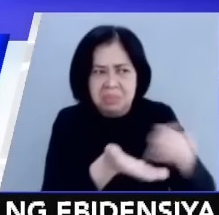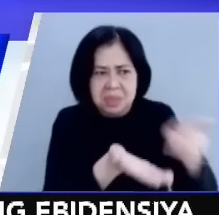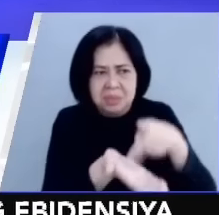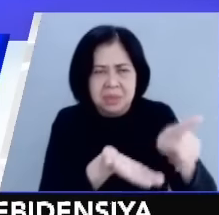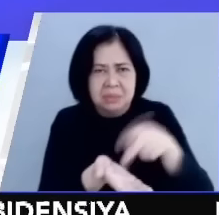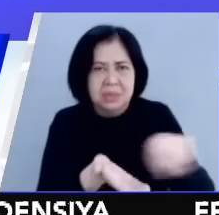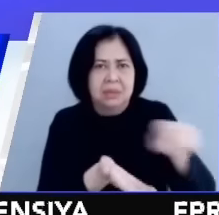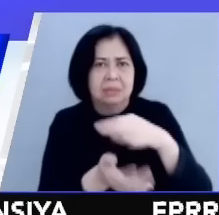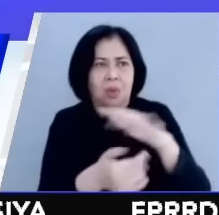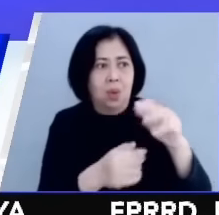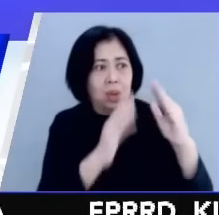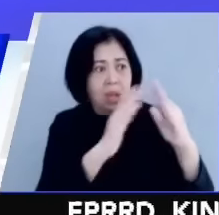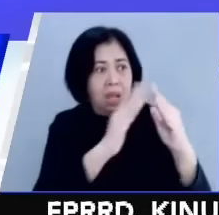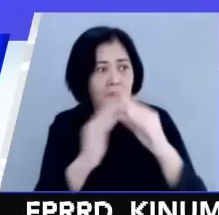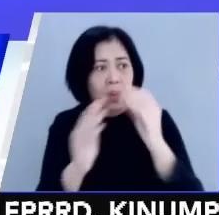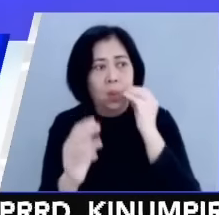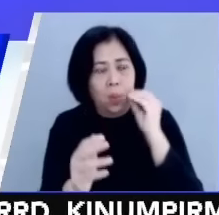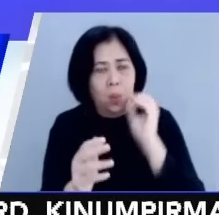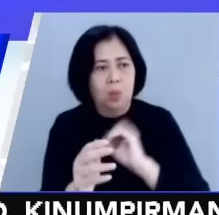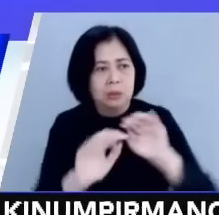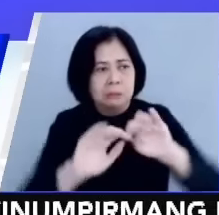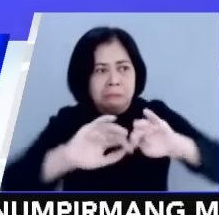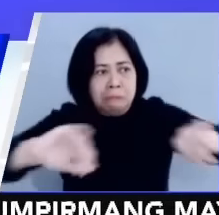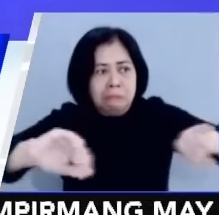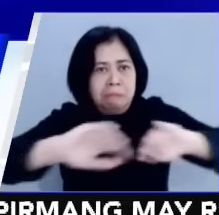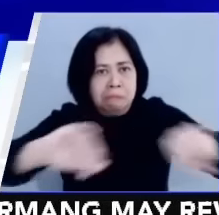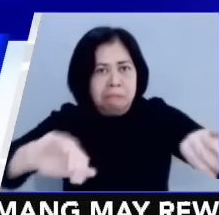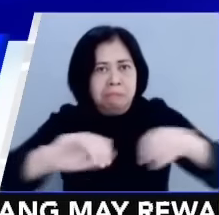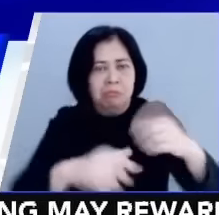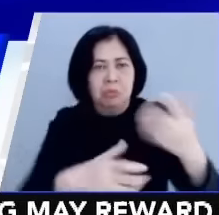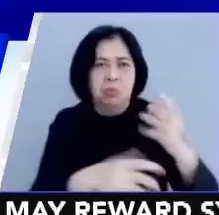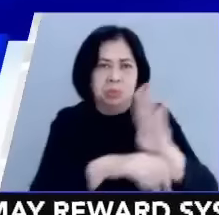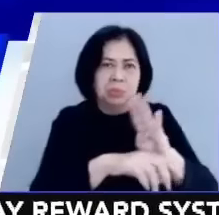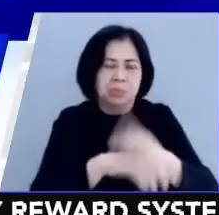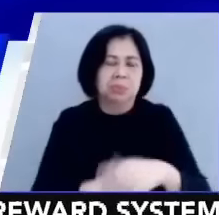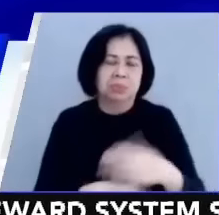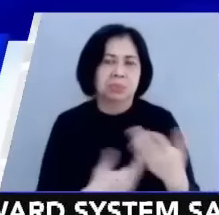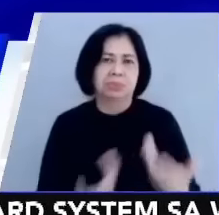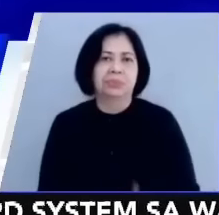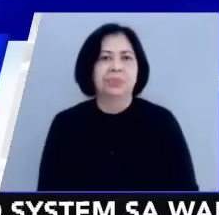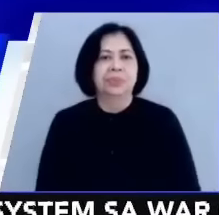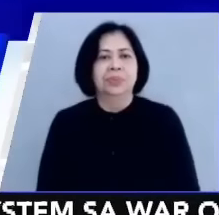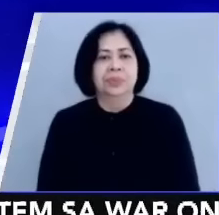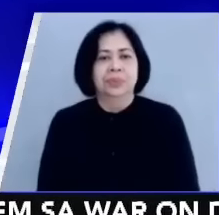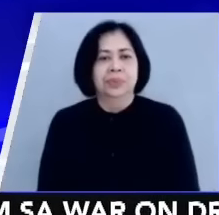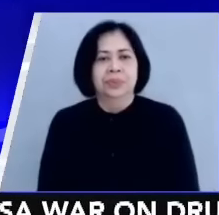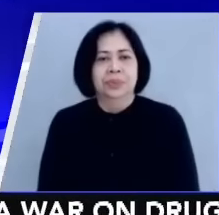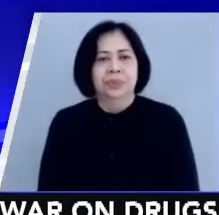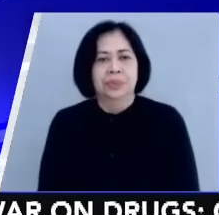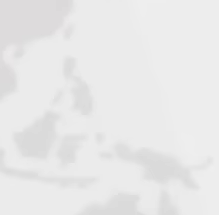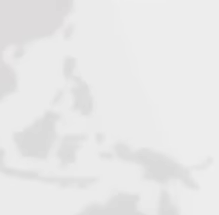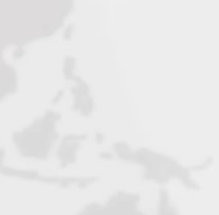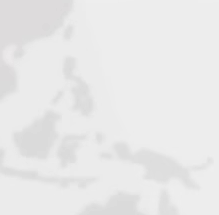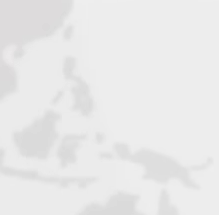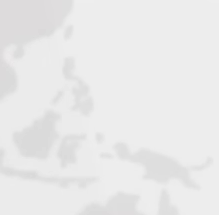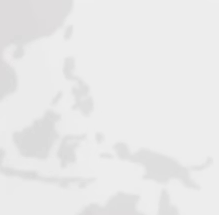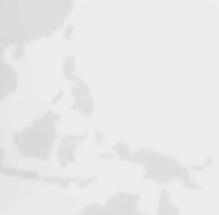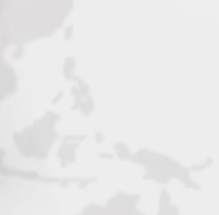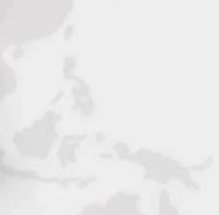concession agreement, what is stated or what is outlined. Ito ang unang balita. Joseph Morong para sa GMA Integrated News.